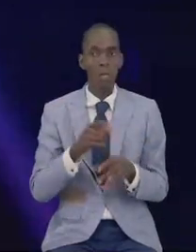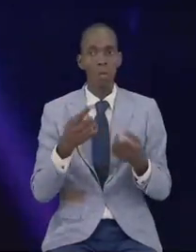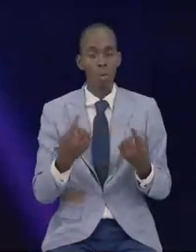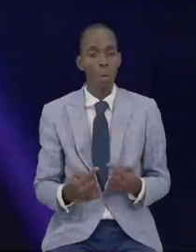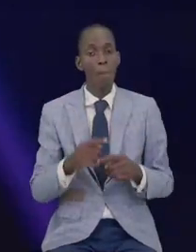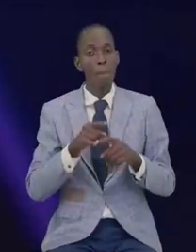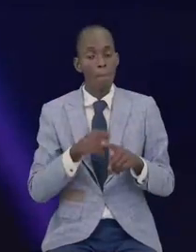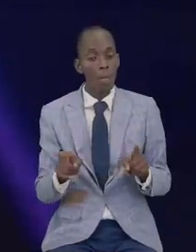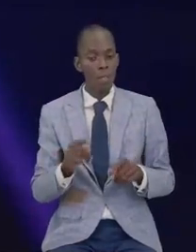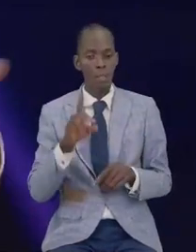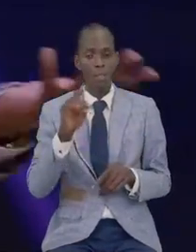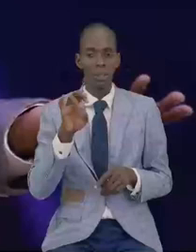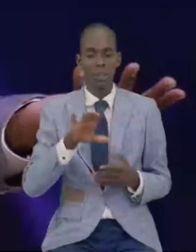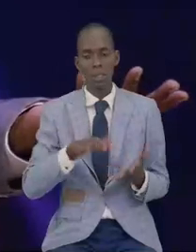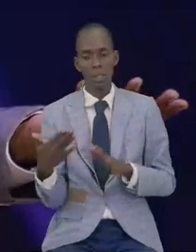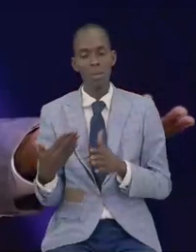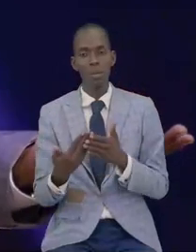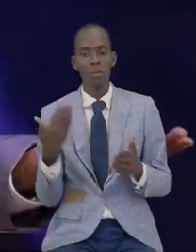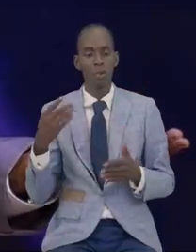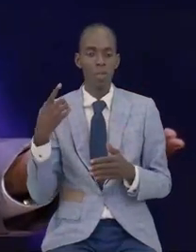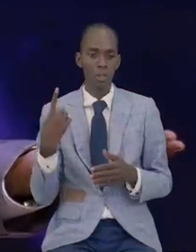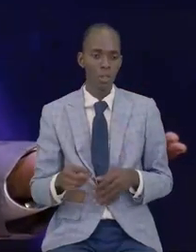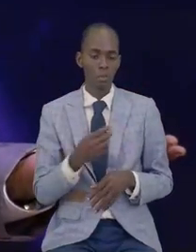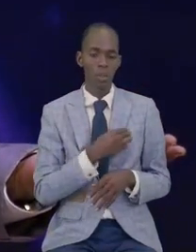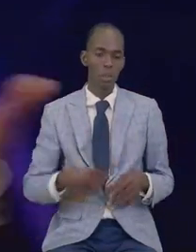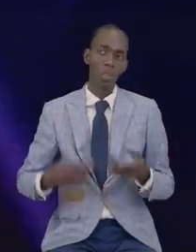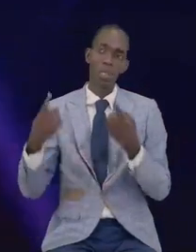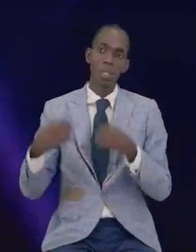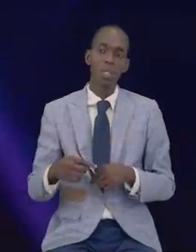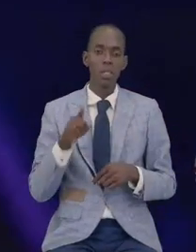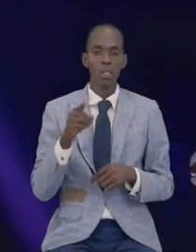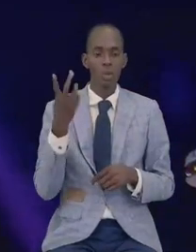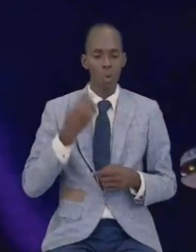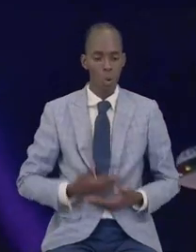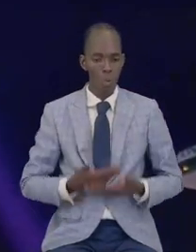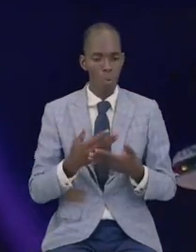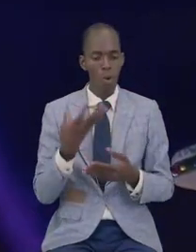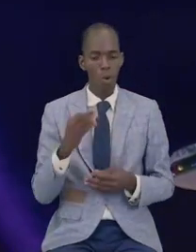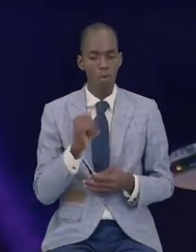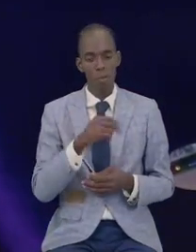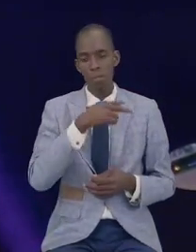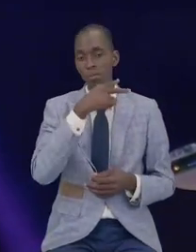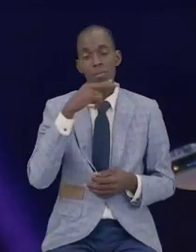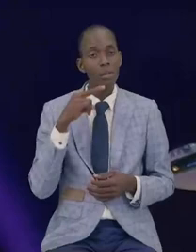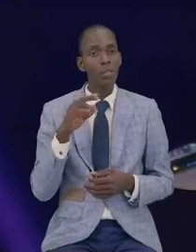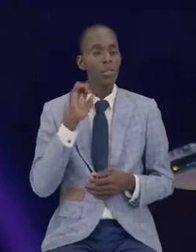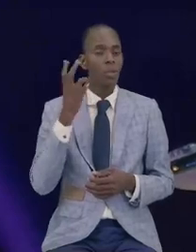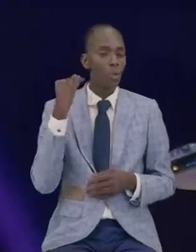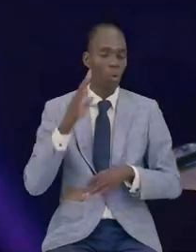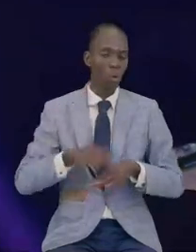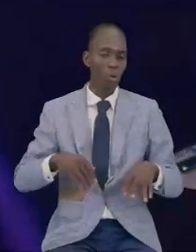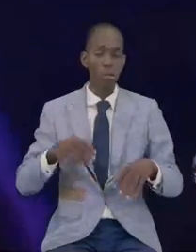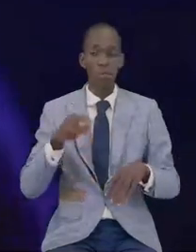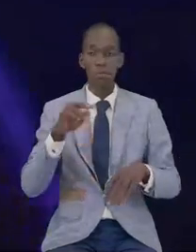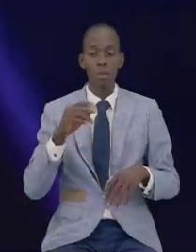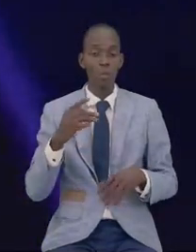avant l'arrivée du Messie. Il était né. Le Sauveur était né d'une vierge. Il est Emmanuel, Dieu avec nous.